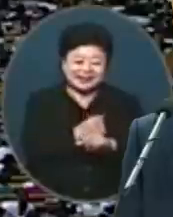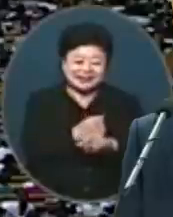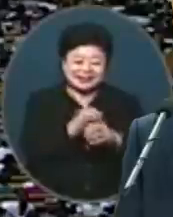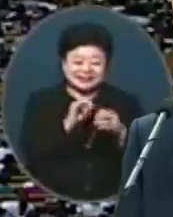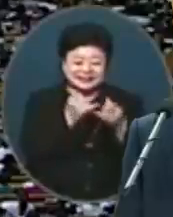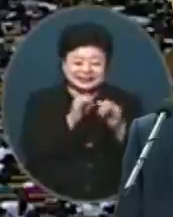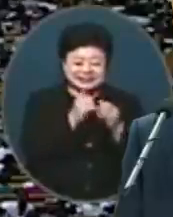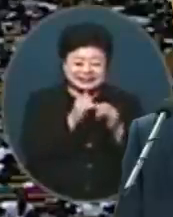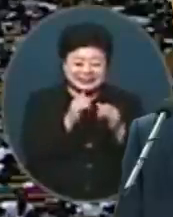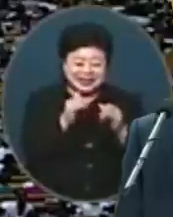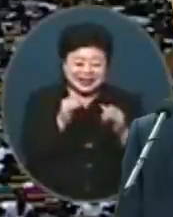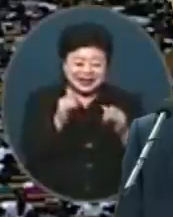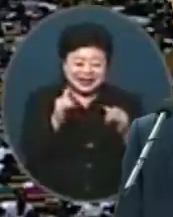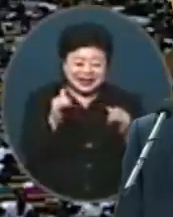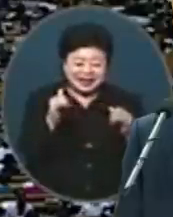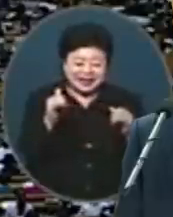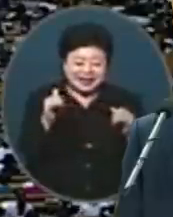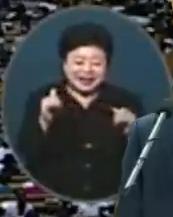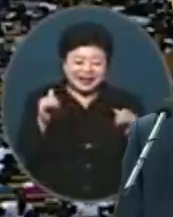사랑하는